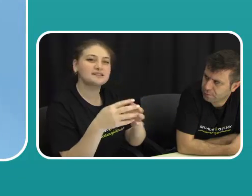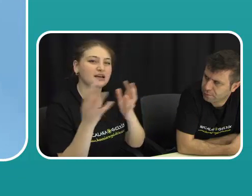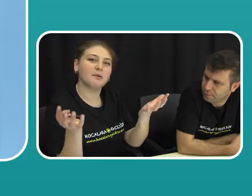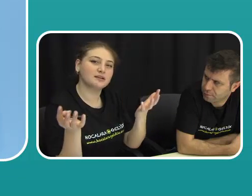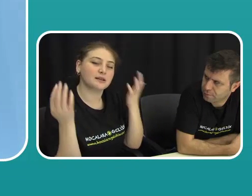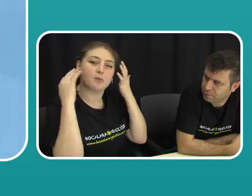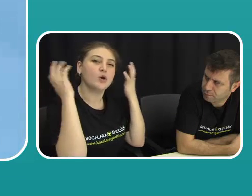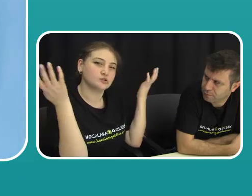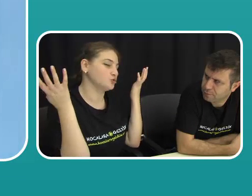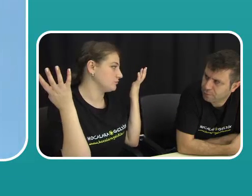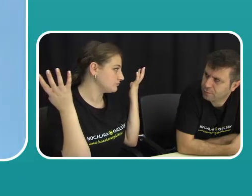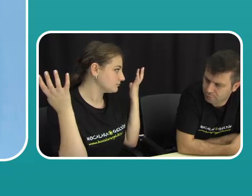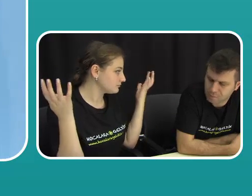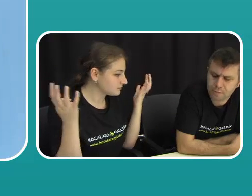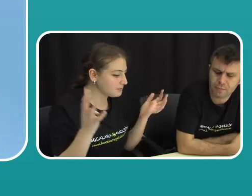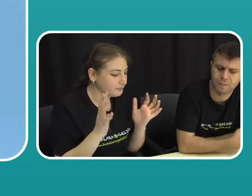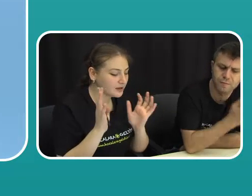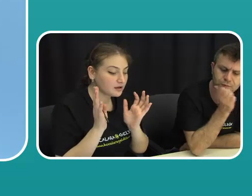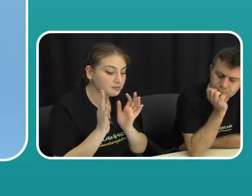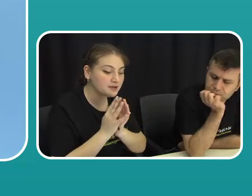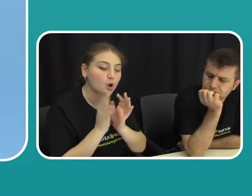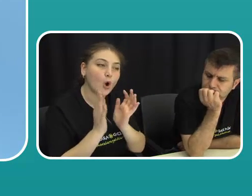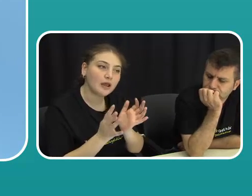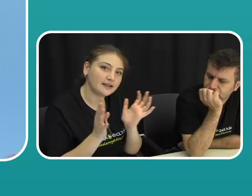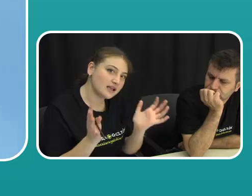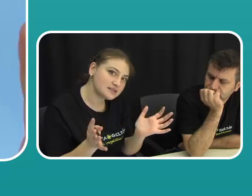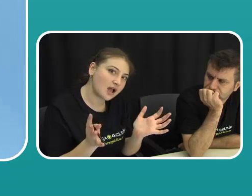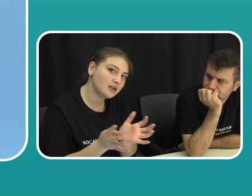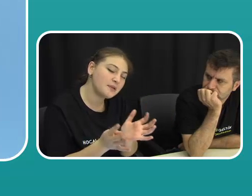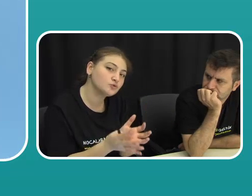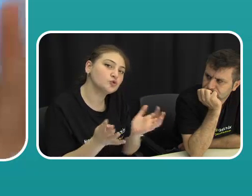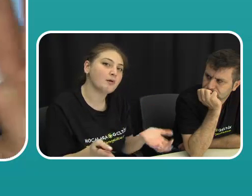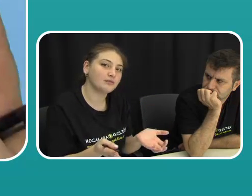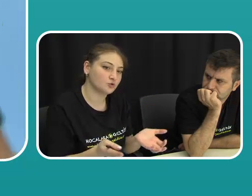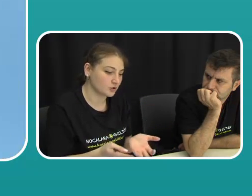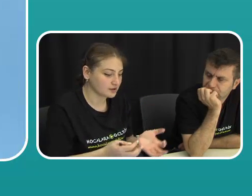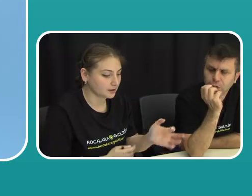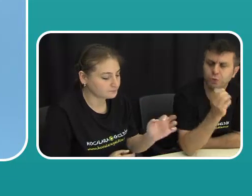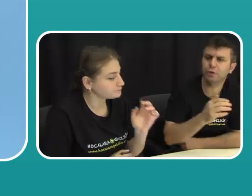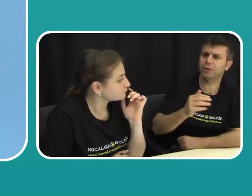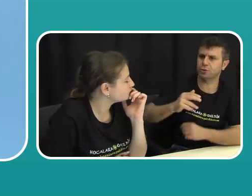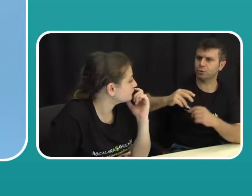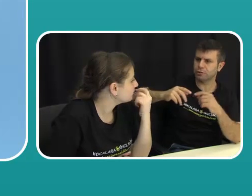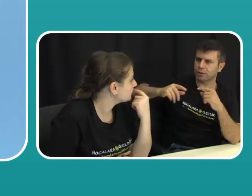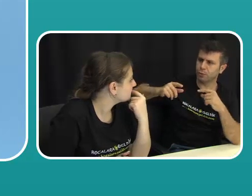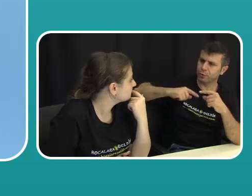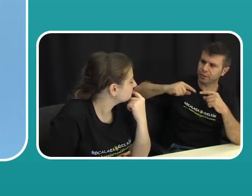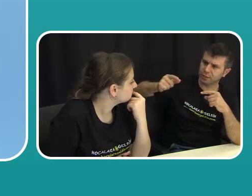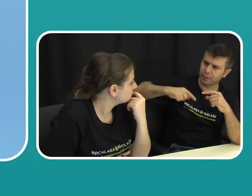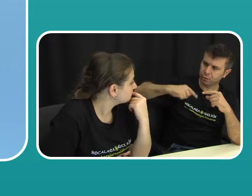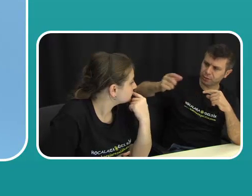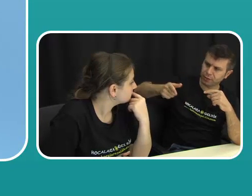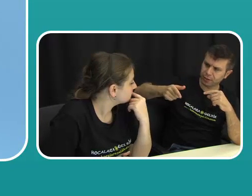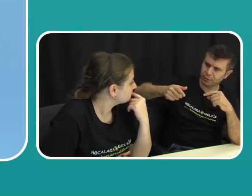çizdirip Instagram'a atabilirim öyle düşün Hı hı tamam bir olaydan ziyade bir durum anlatıyor sana çünkü karıştırıyorlar değil mi